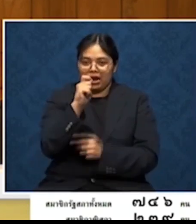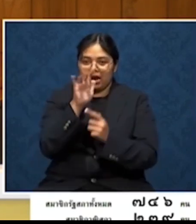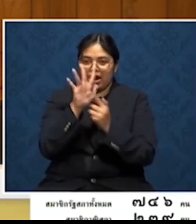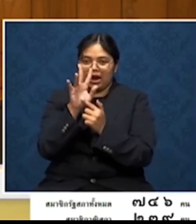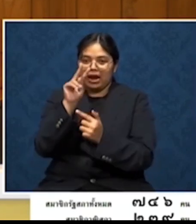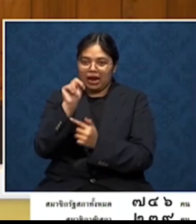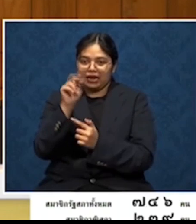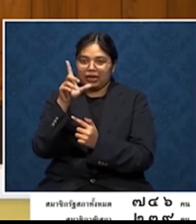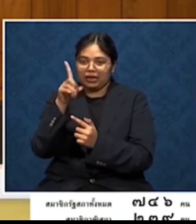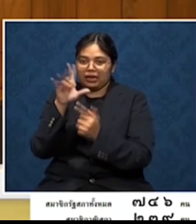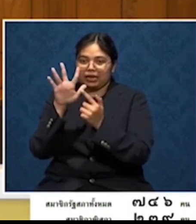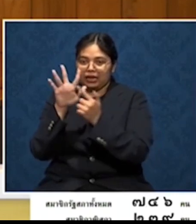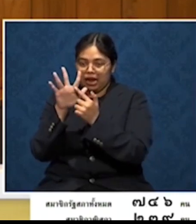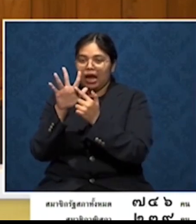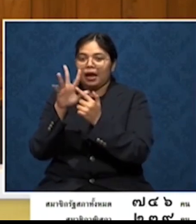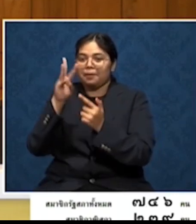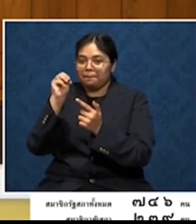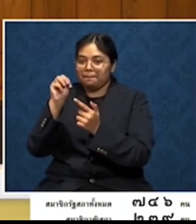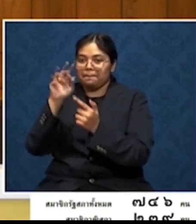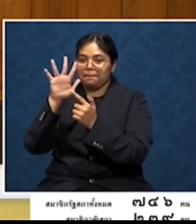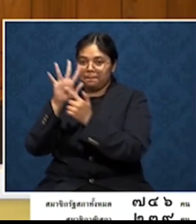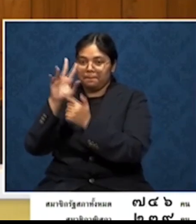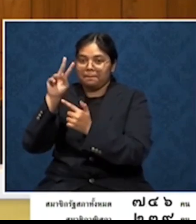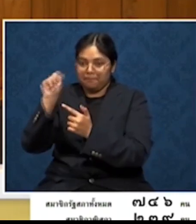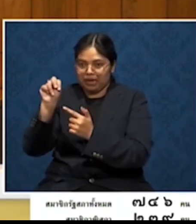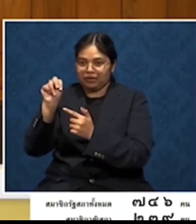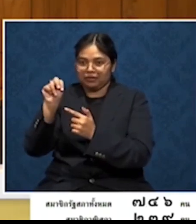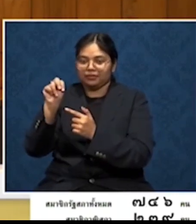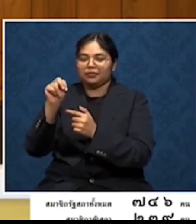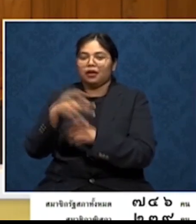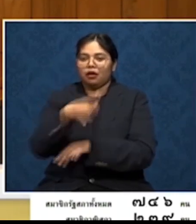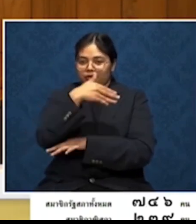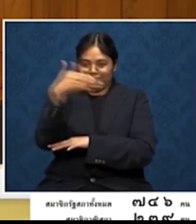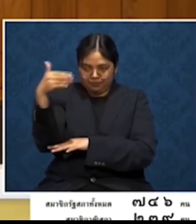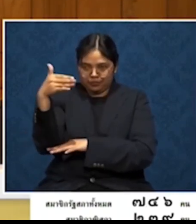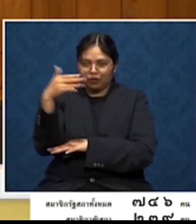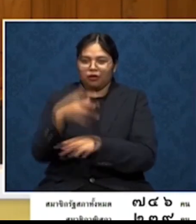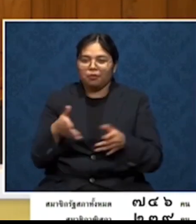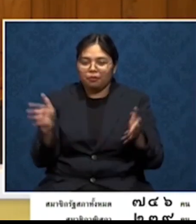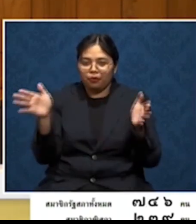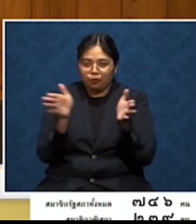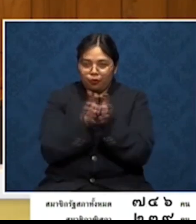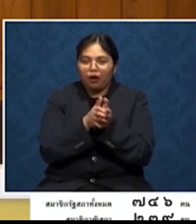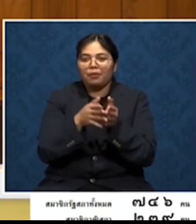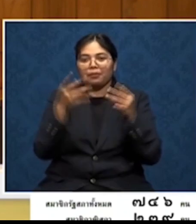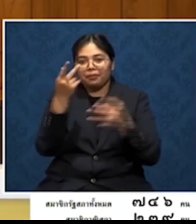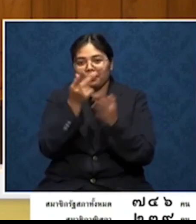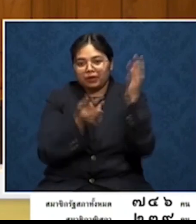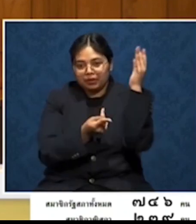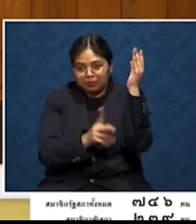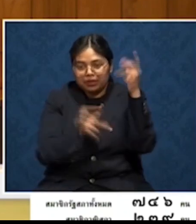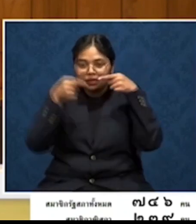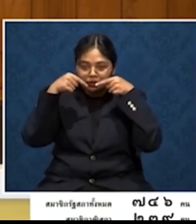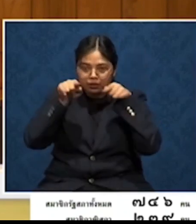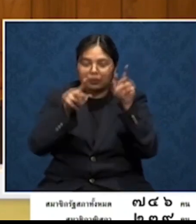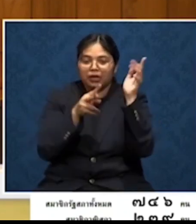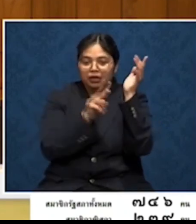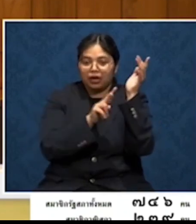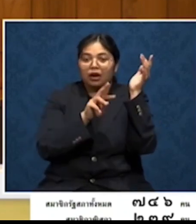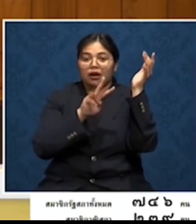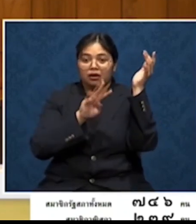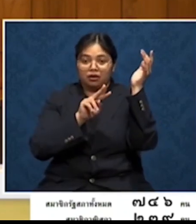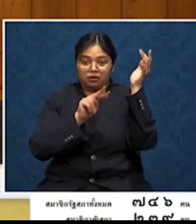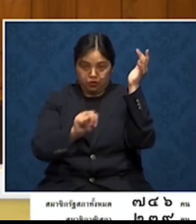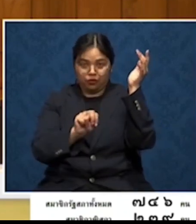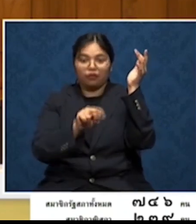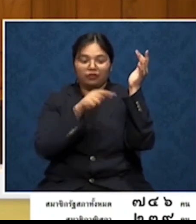ซึ่จากรวบคมไปถึงจัหวดพังงา กระบี ระนองซึ่ทั้ง 4 จัหว